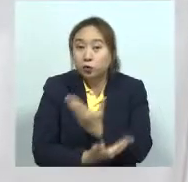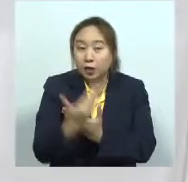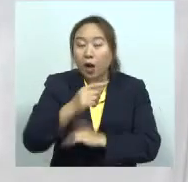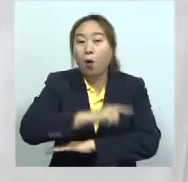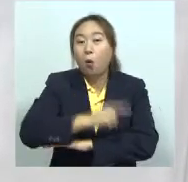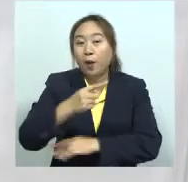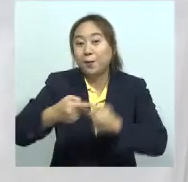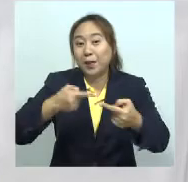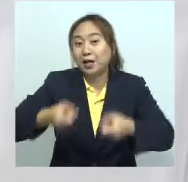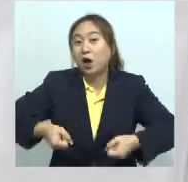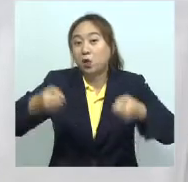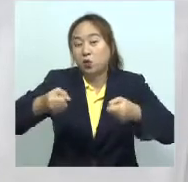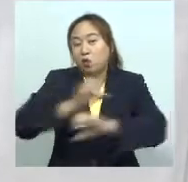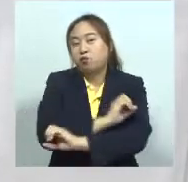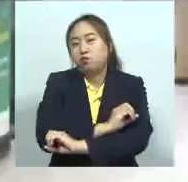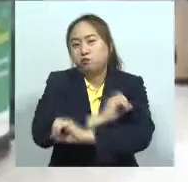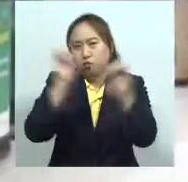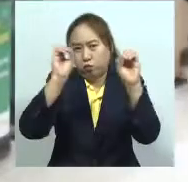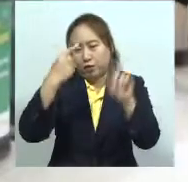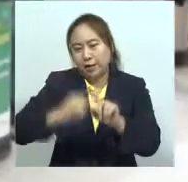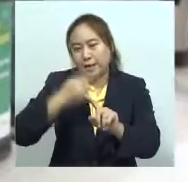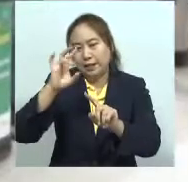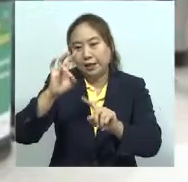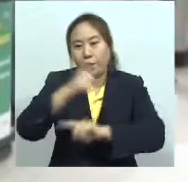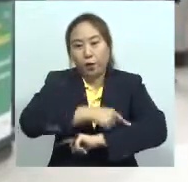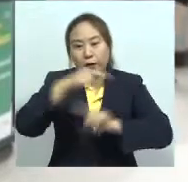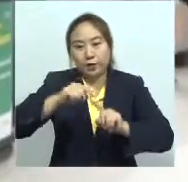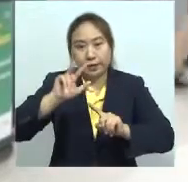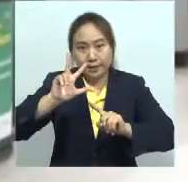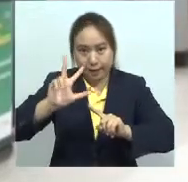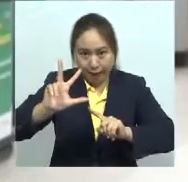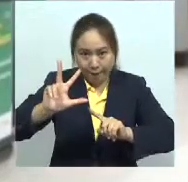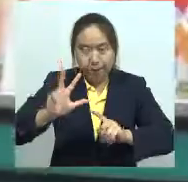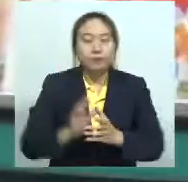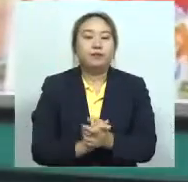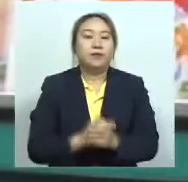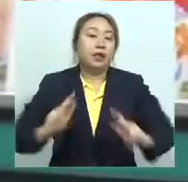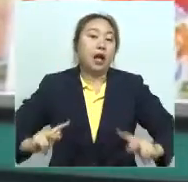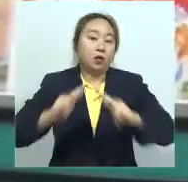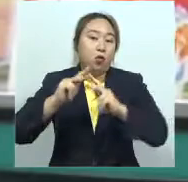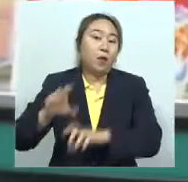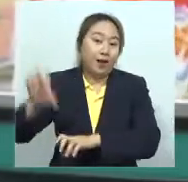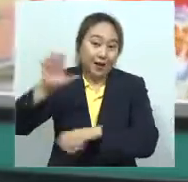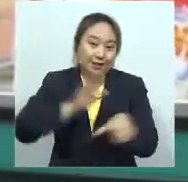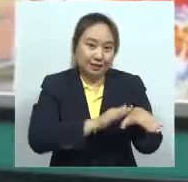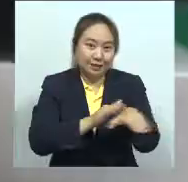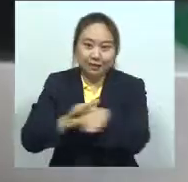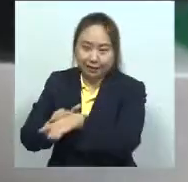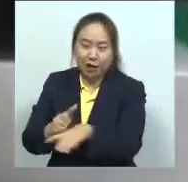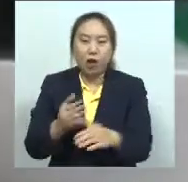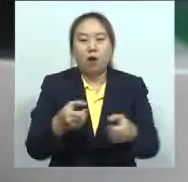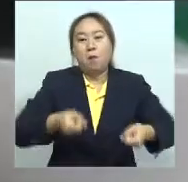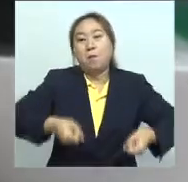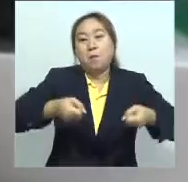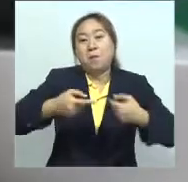ถุงพลาสติกสากลวันที่3กรกฎาคมกระทรวงมหาดไทยขอเชิญชวนทุกภาคส่วนลดและงดใช้ถุงพลาสติก